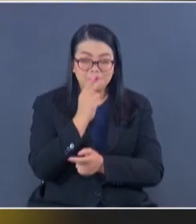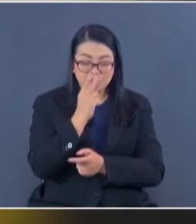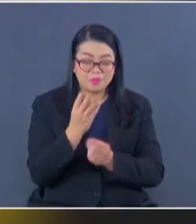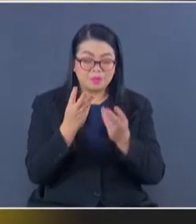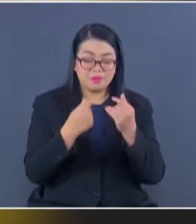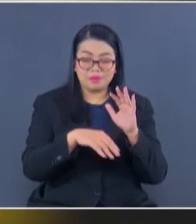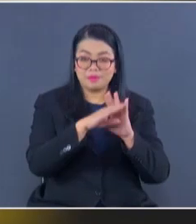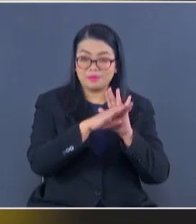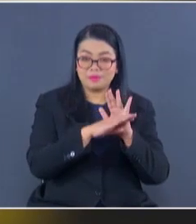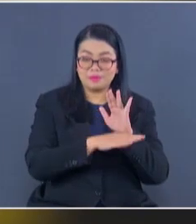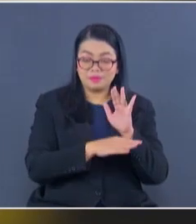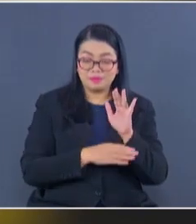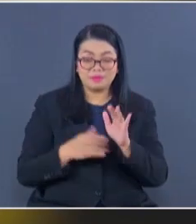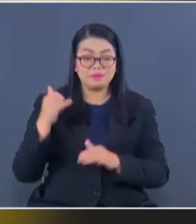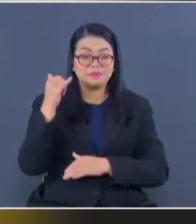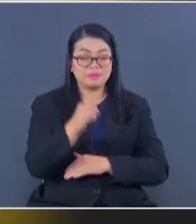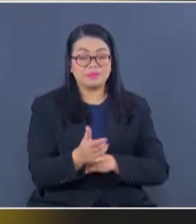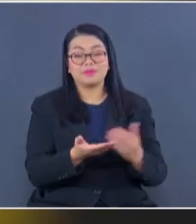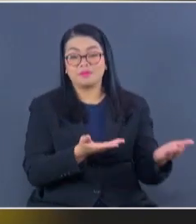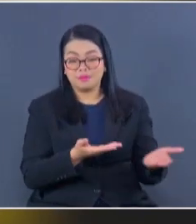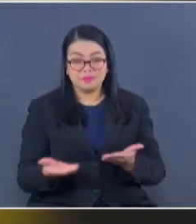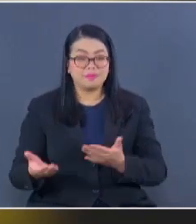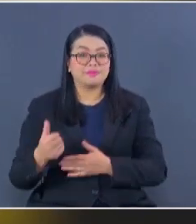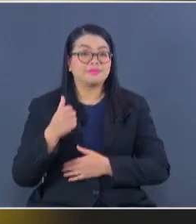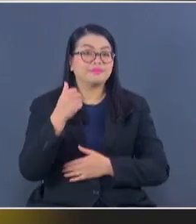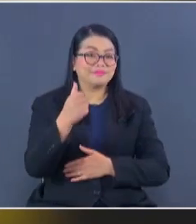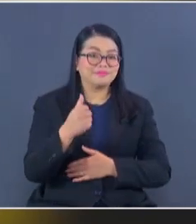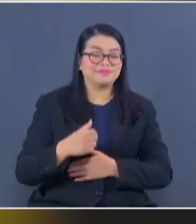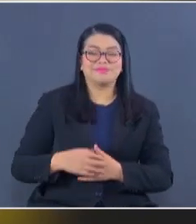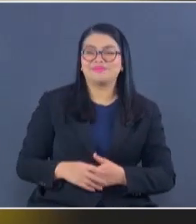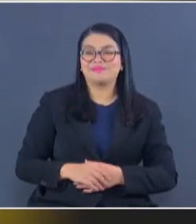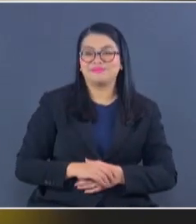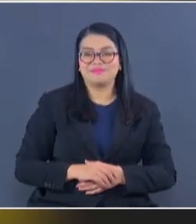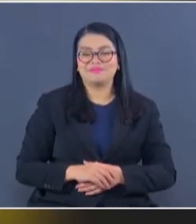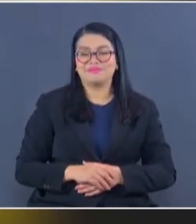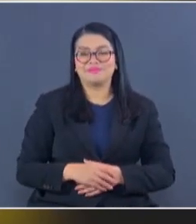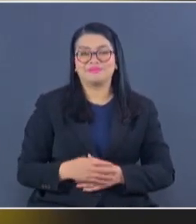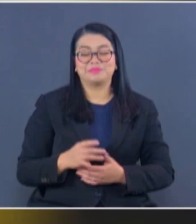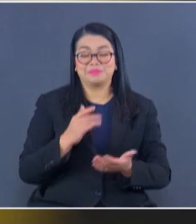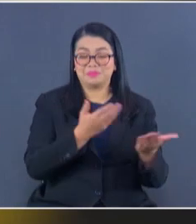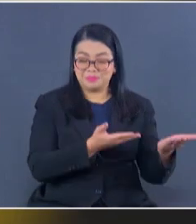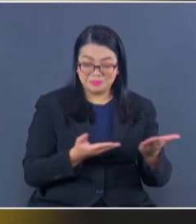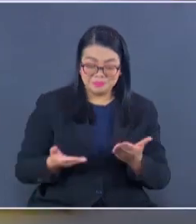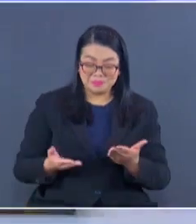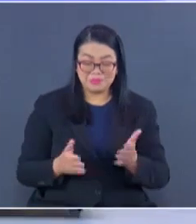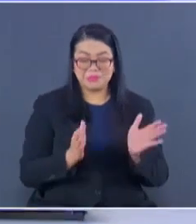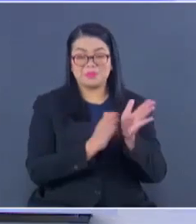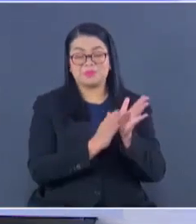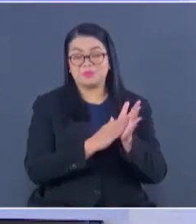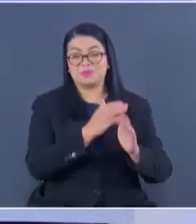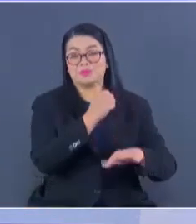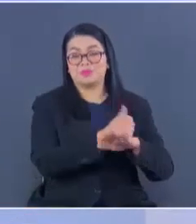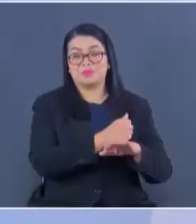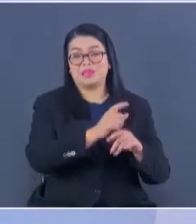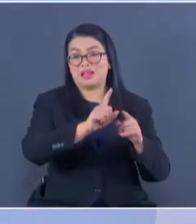ละเอียดข้อมูลต่างๆได้เพิ่มเติมผ่านทาง Facebook Vampire Esports ครับ เดินทางไปต้อนรับแชมป์กันหน่อยครับเป็นแชมป์